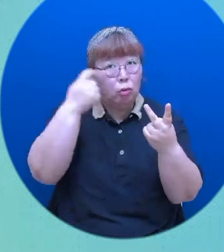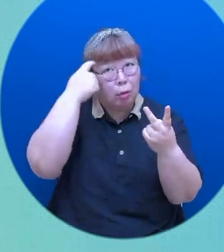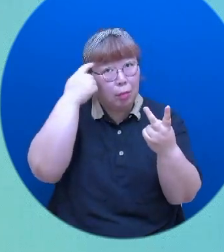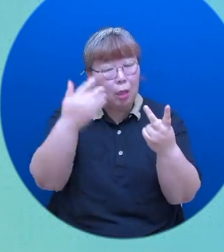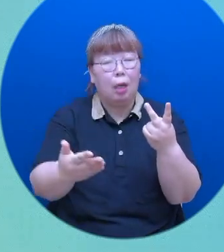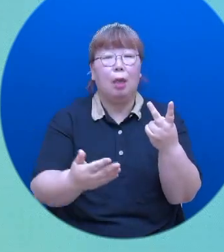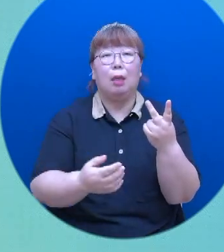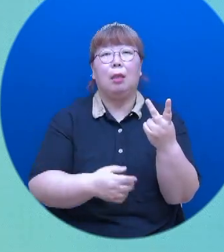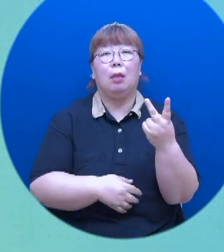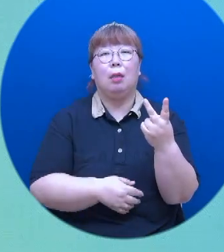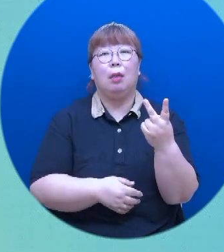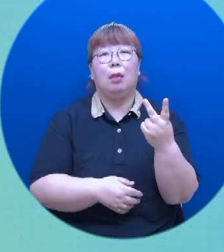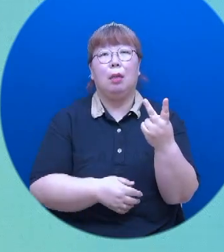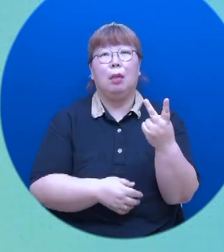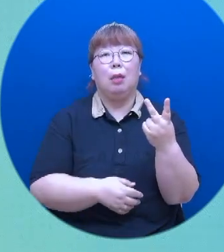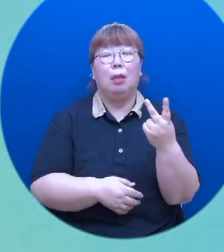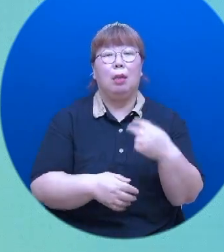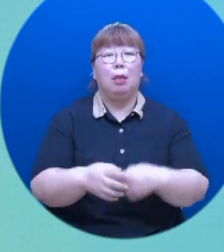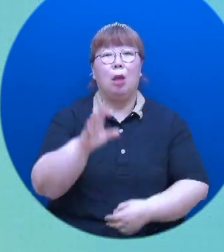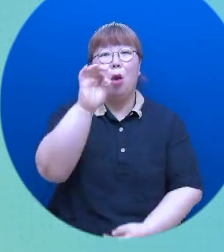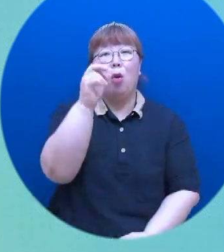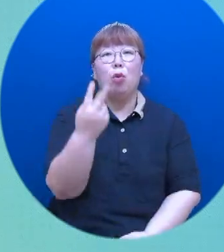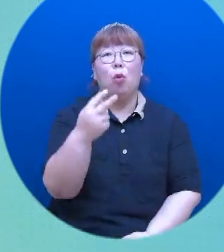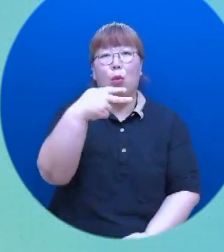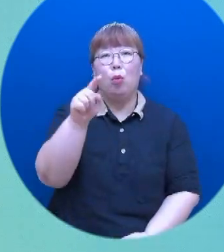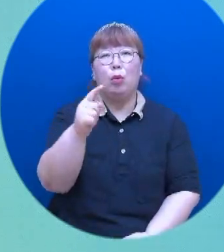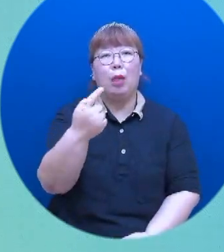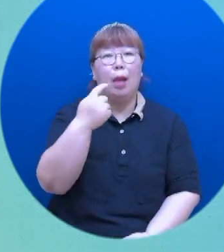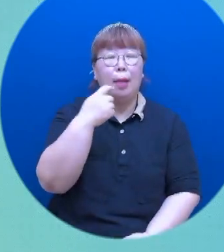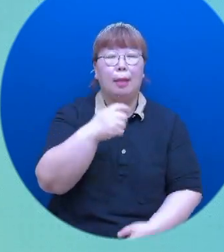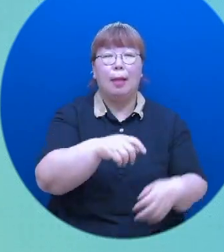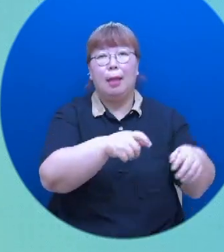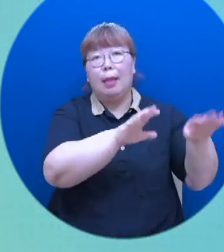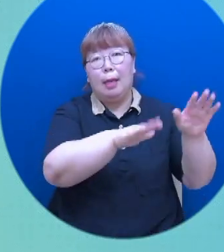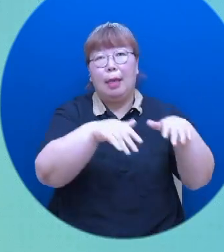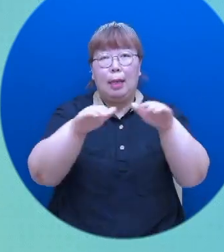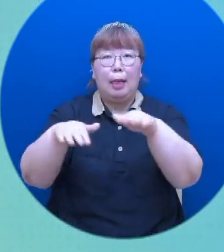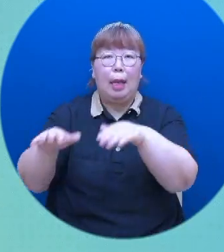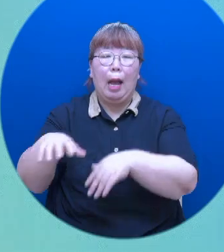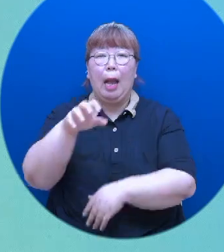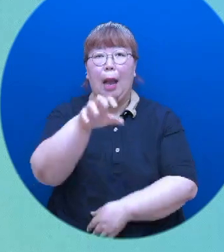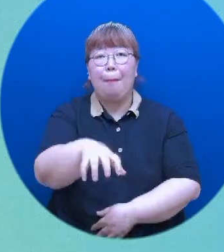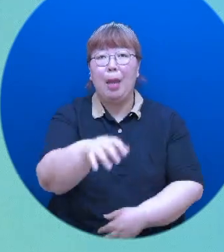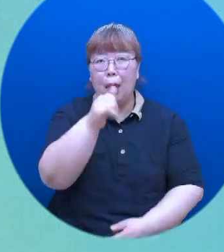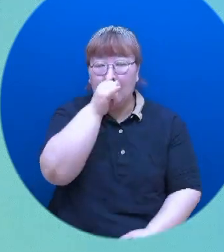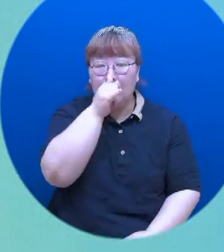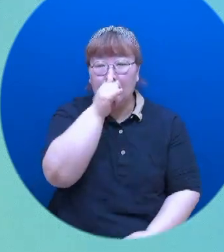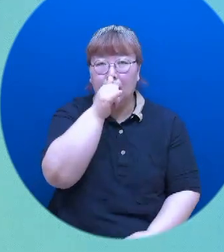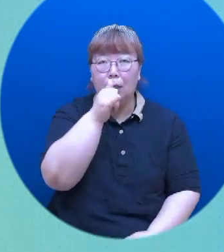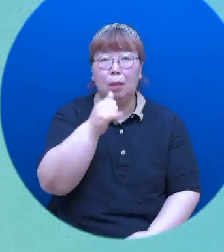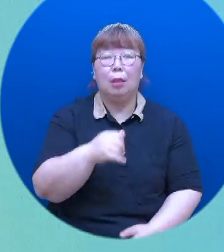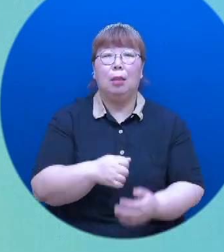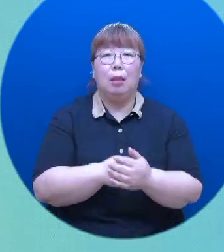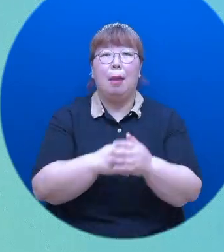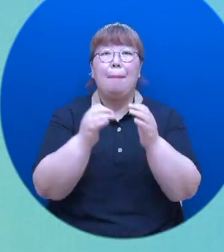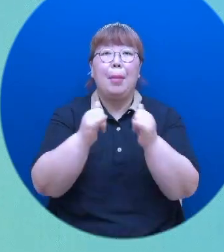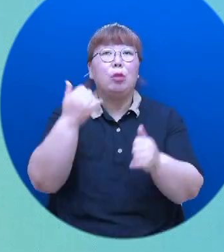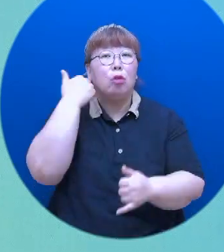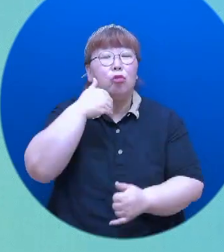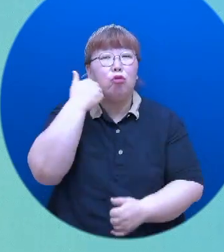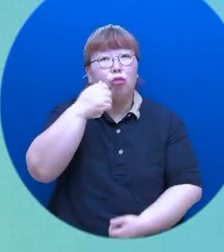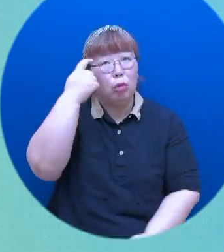여러분 지금 요단강 맞은편에 있는 이스라엘 백성들 누구죠? 우리는 민수기